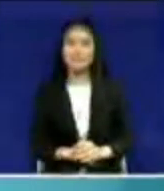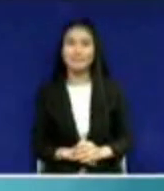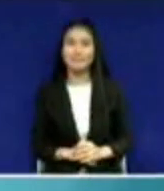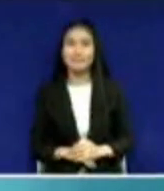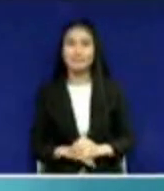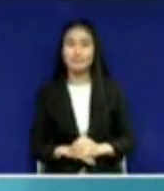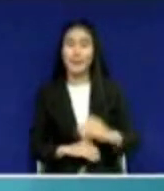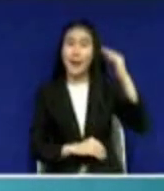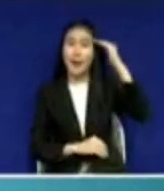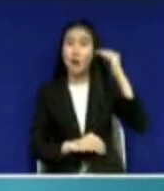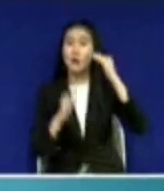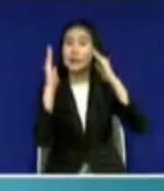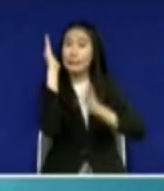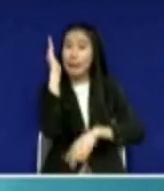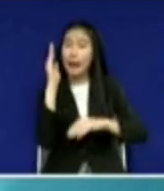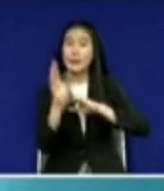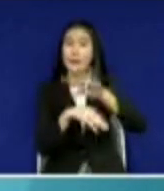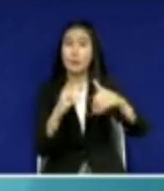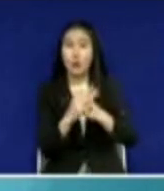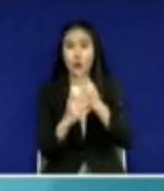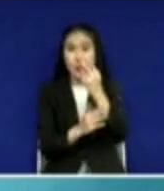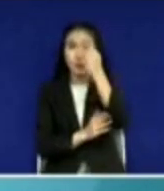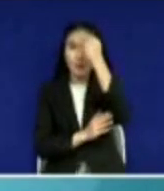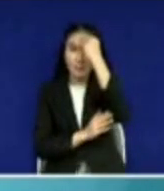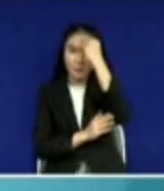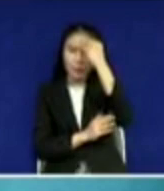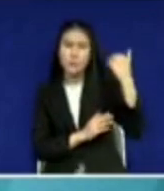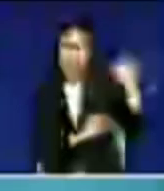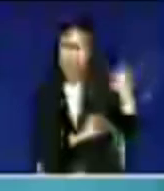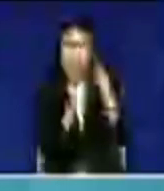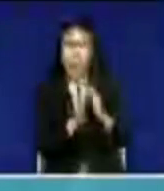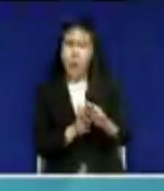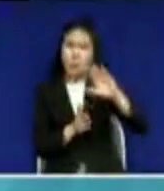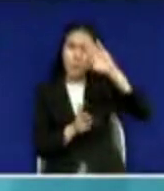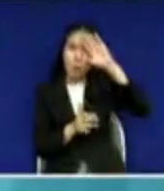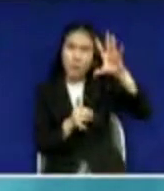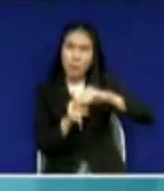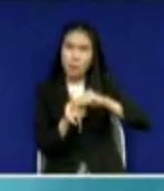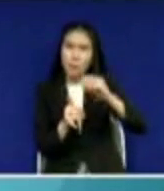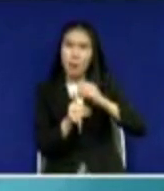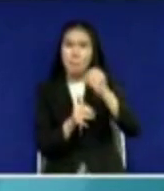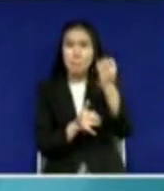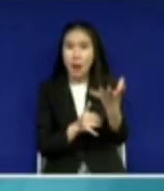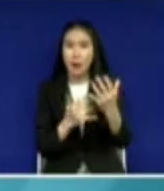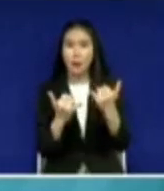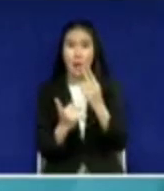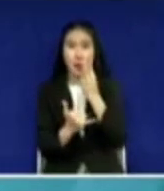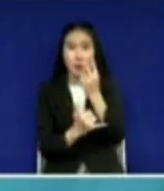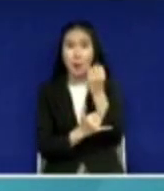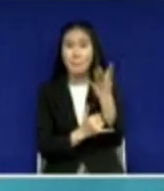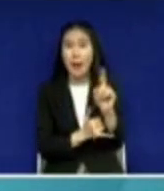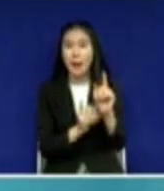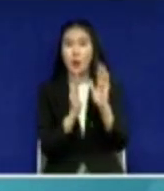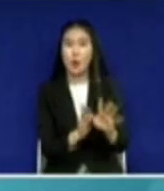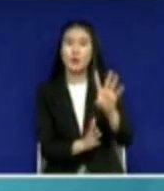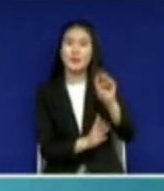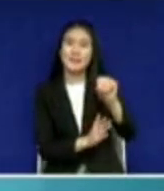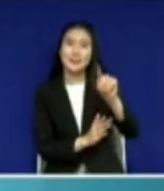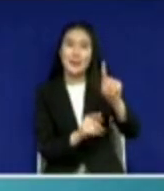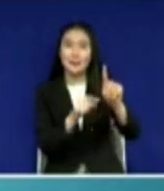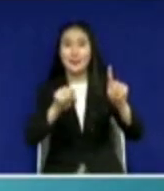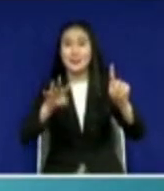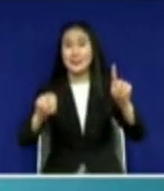กาหลีใต้รวมถึงญี่ปุ่นนะคะก็ยังมีผู้ป่วยรายใหม่อย่างต่อเนื่องค่ะวันนี้มีที่41แล้วก็45ค